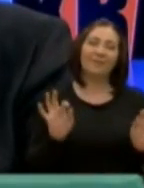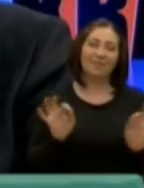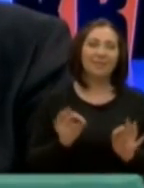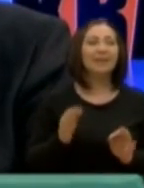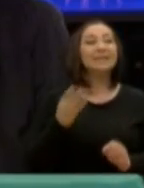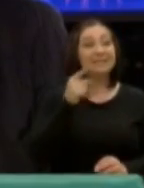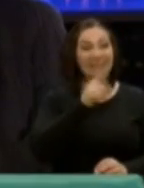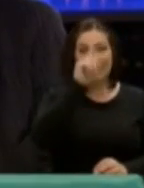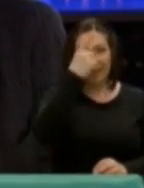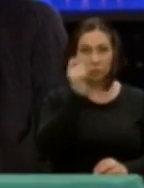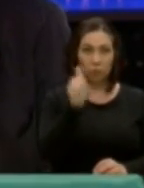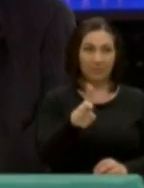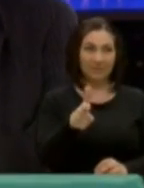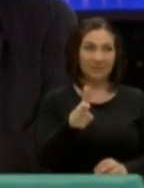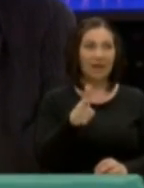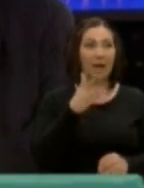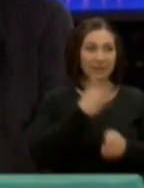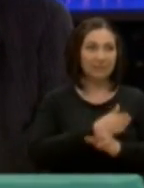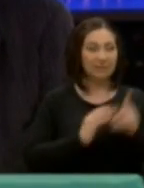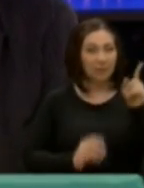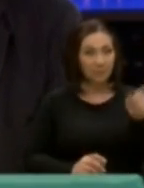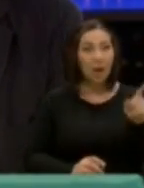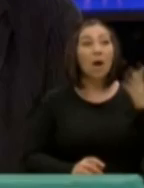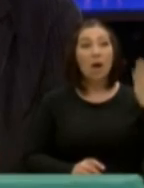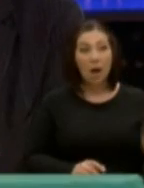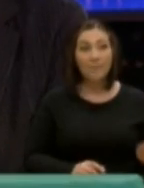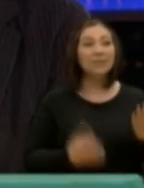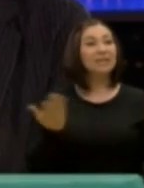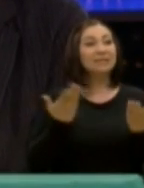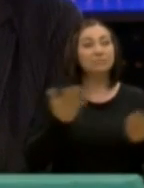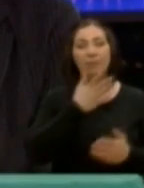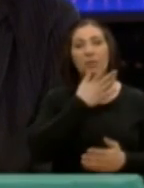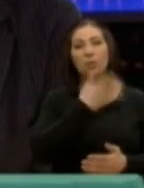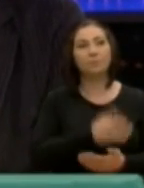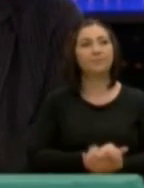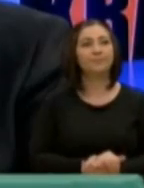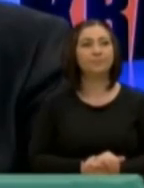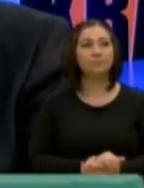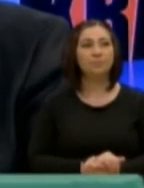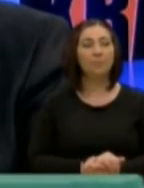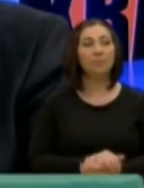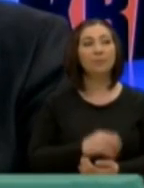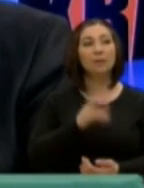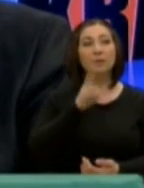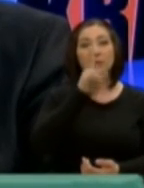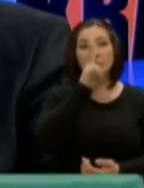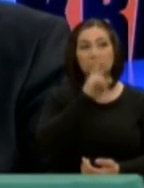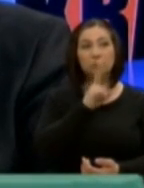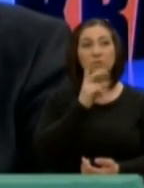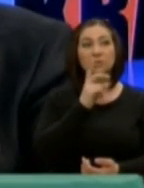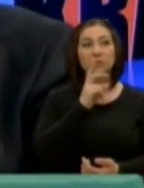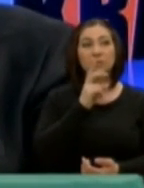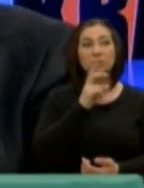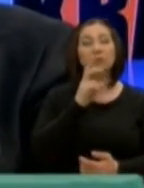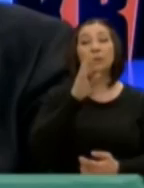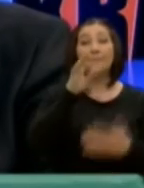siz de tek şubesiniz. Evet. Aslında, aslında. Evet. Ama nasıl biliniyor? Şimdi efendim 200 yıla yakın bir sülalenin